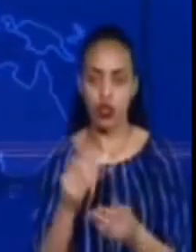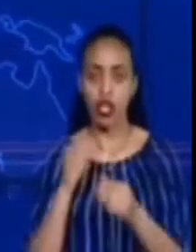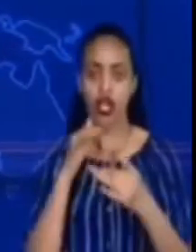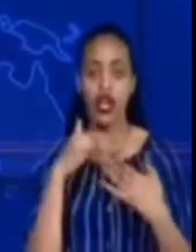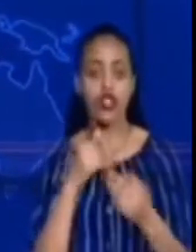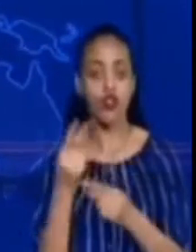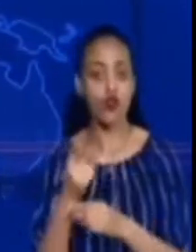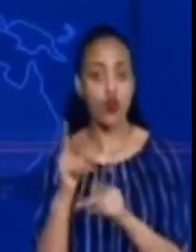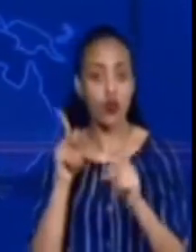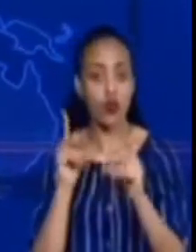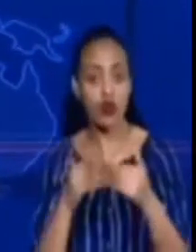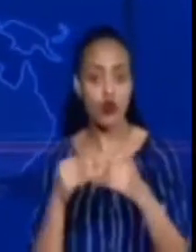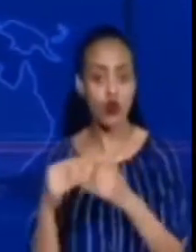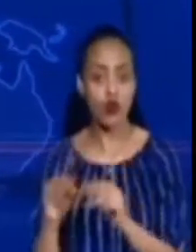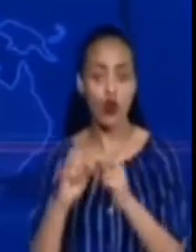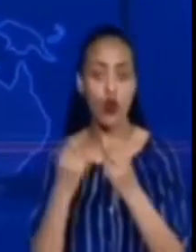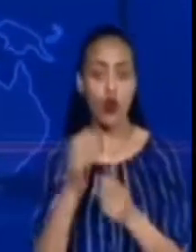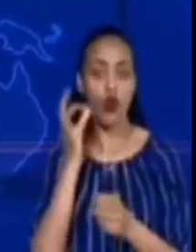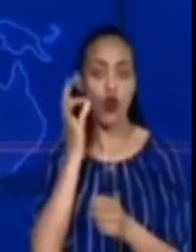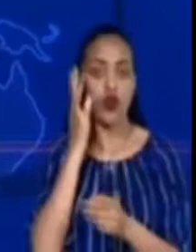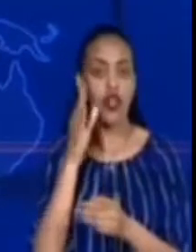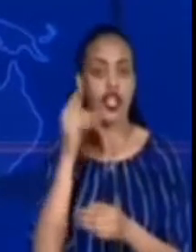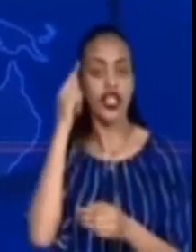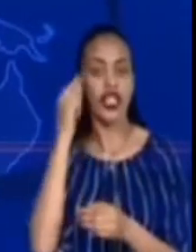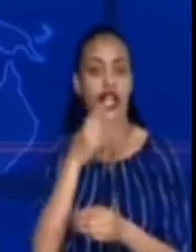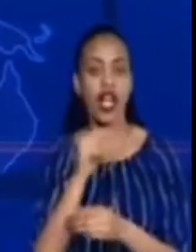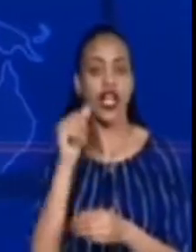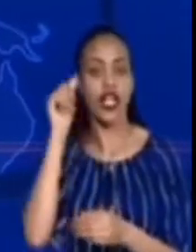ቤንት ፊ ቀረቲ ቱካንጃላተኒ